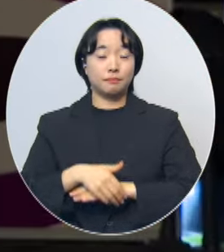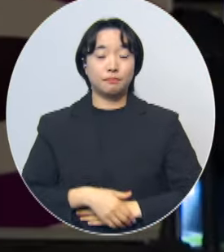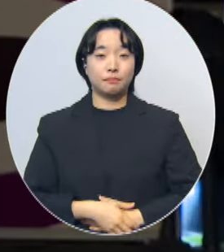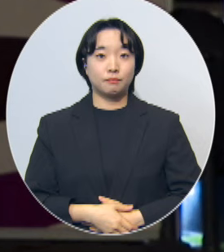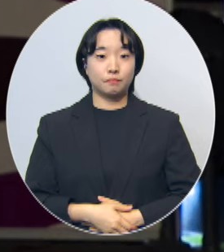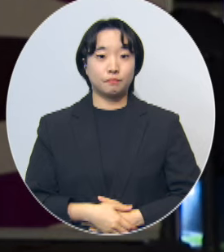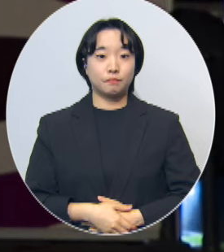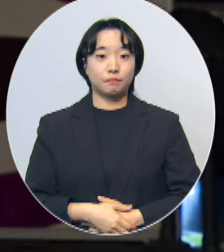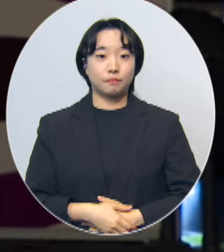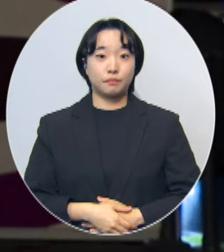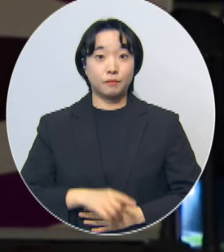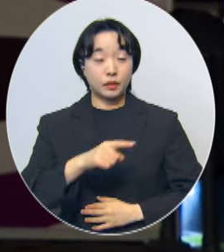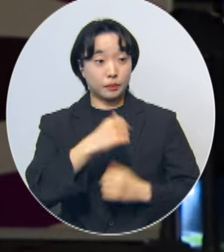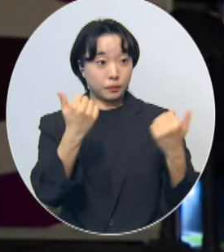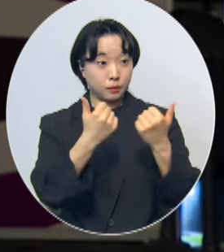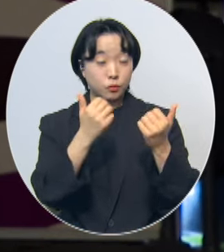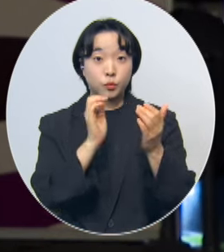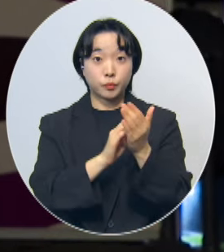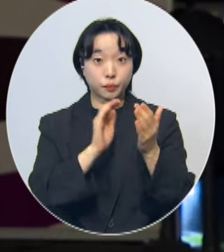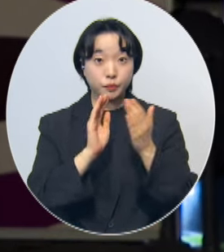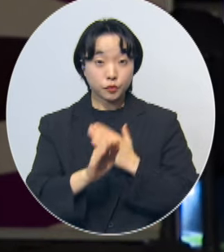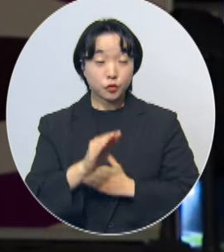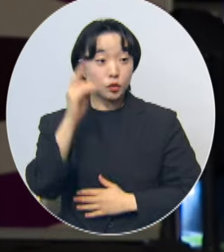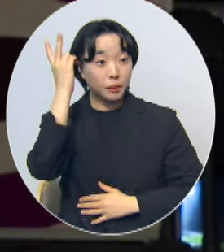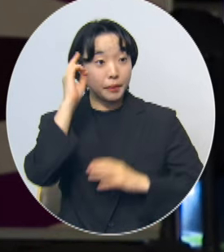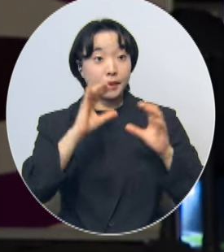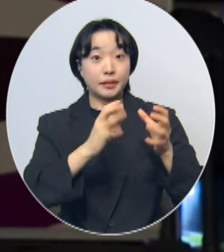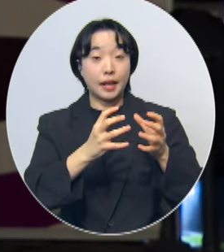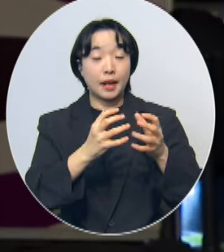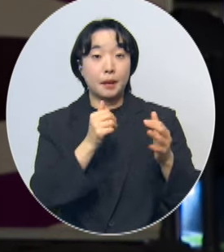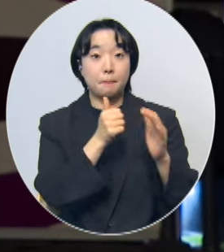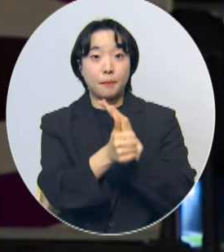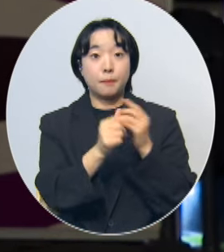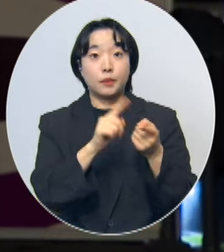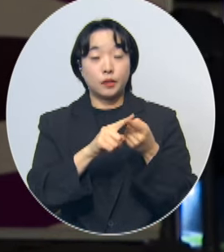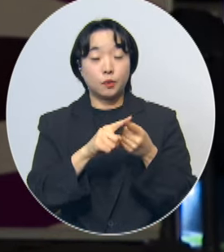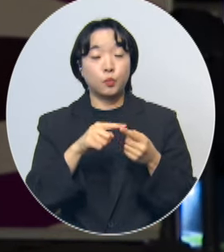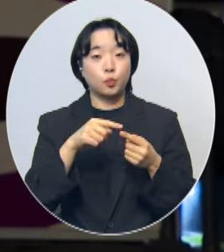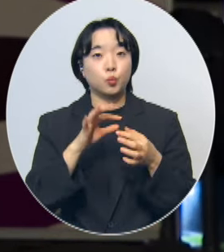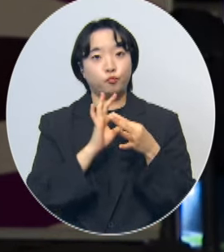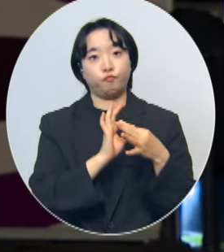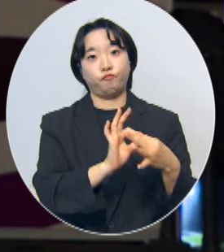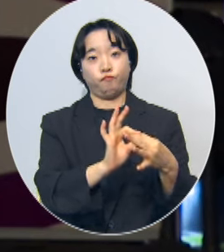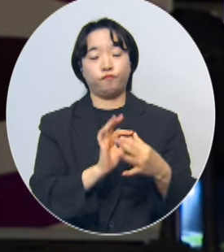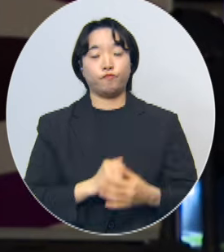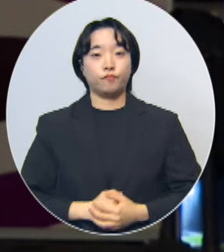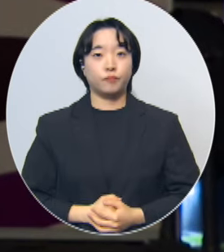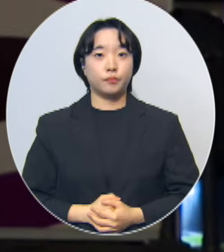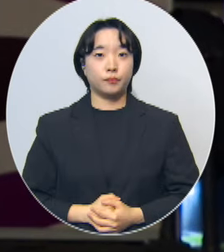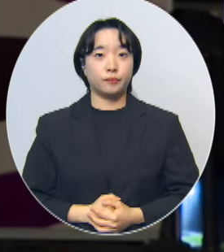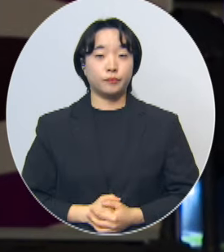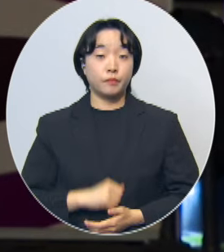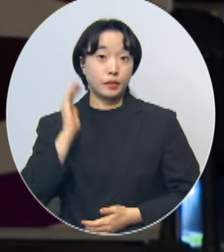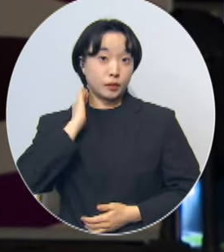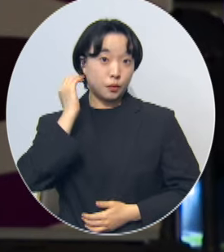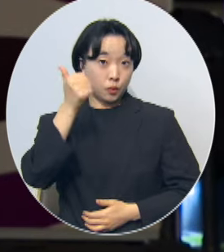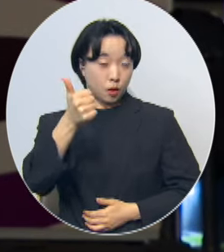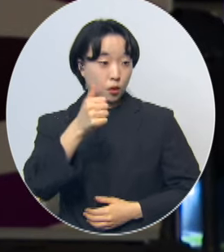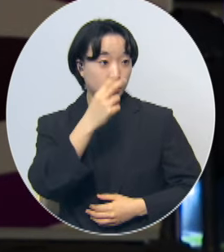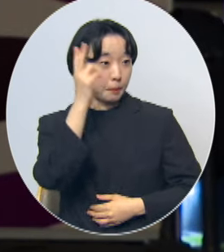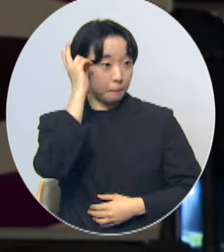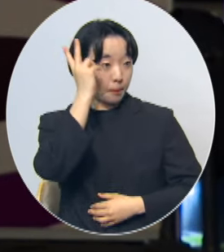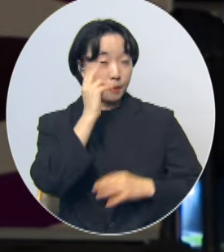이렇게 APEC이 끝나면 페루 공식 방문 일정이 본격적으로 시작됩니다. 윤 대통령과 페루